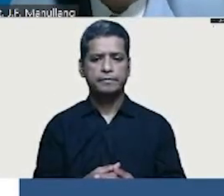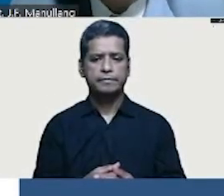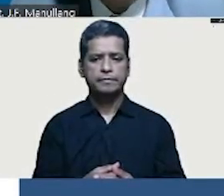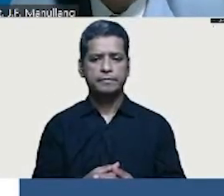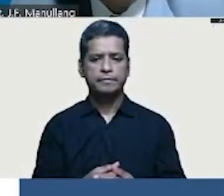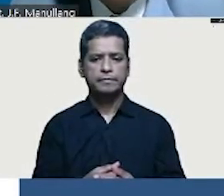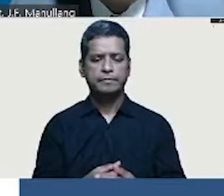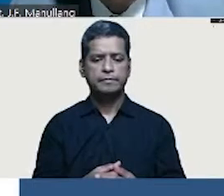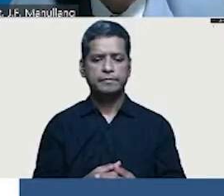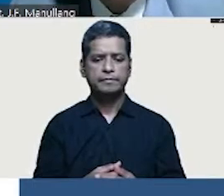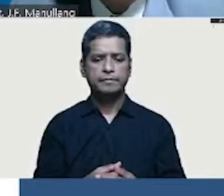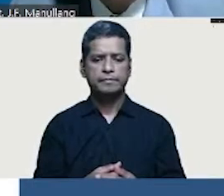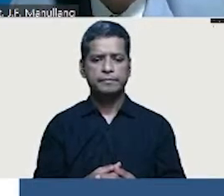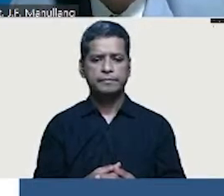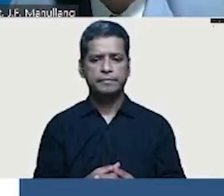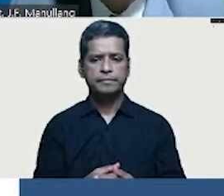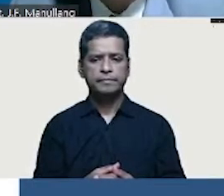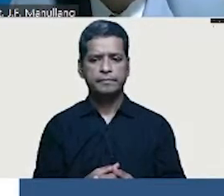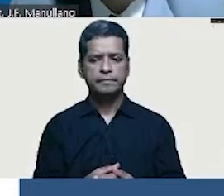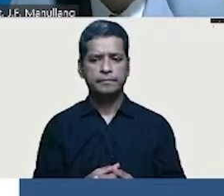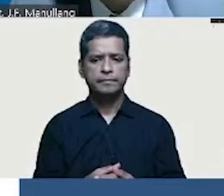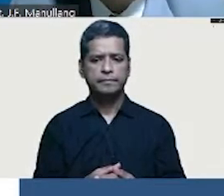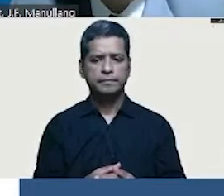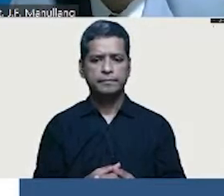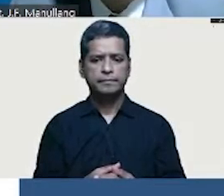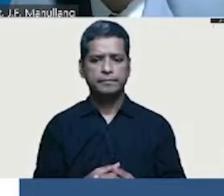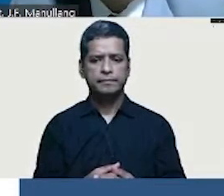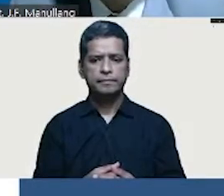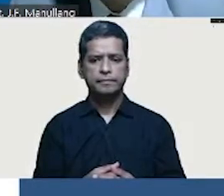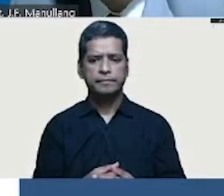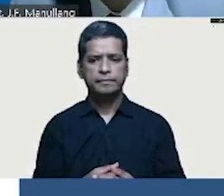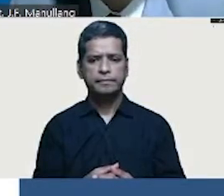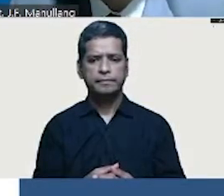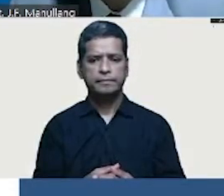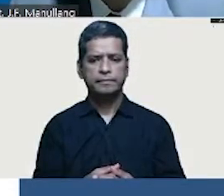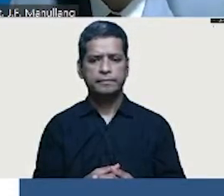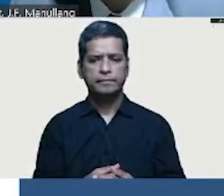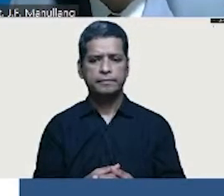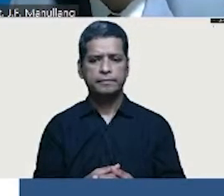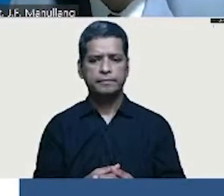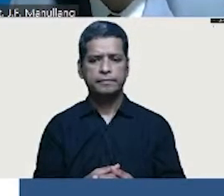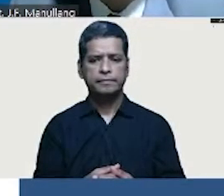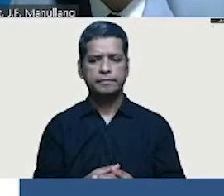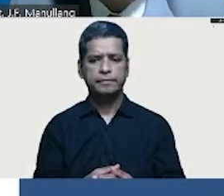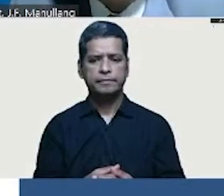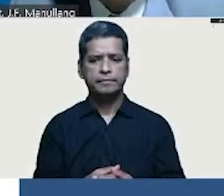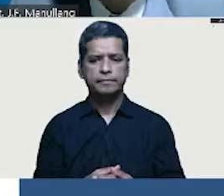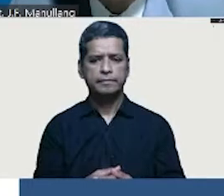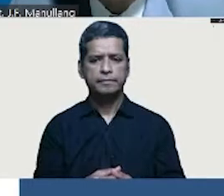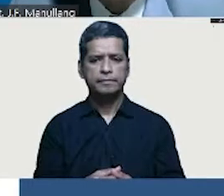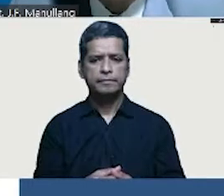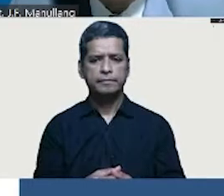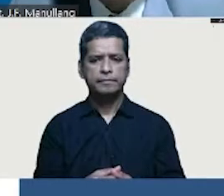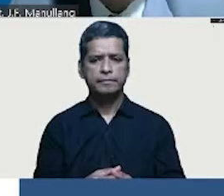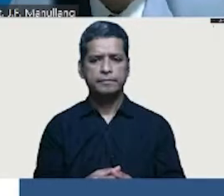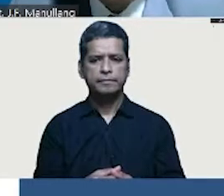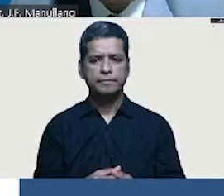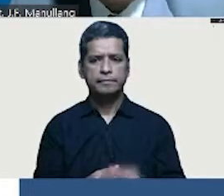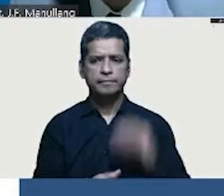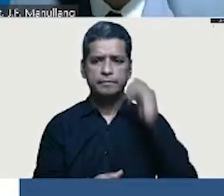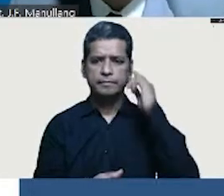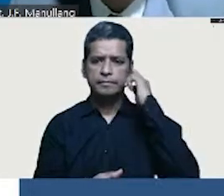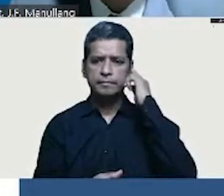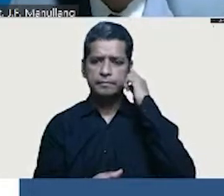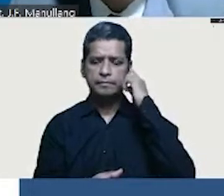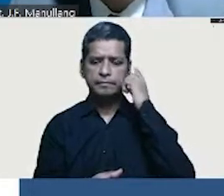mfr ya Jadi bukan siksaannya itu yang forever n ever tetapi